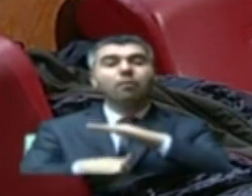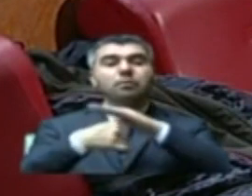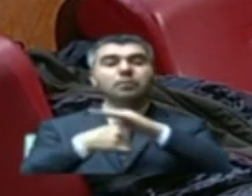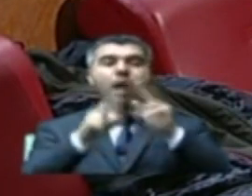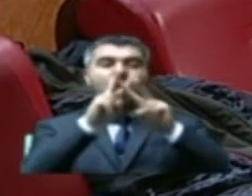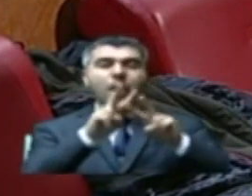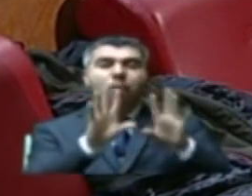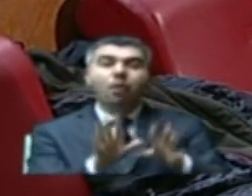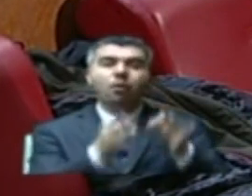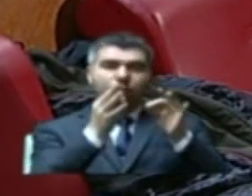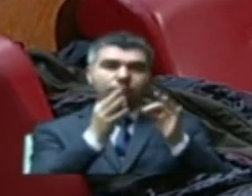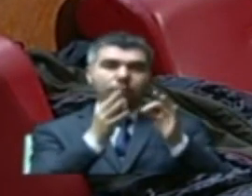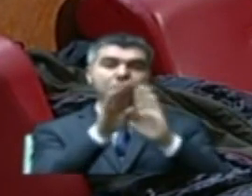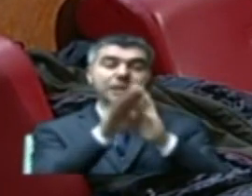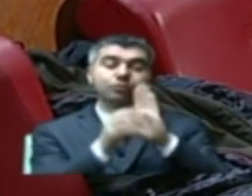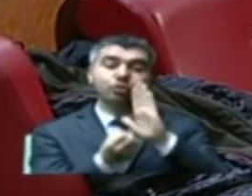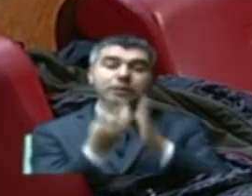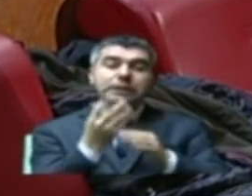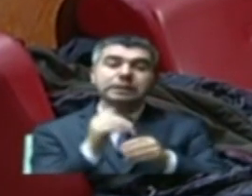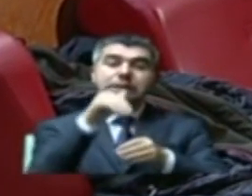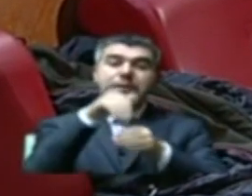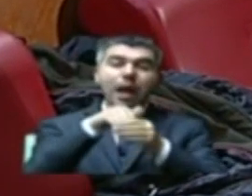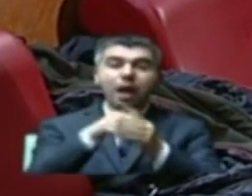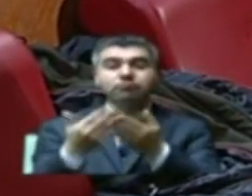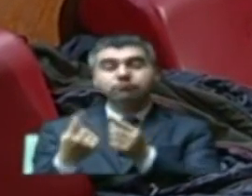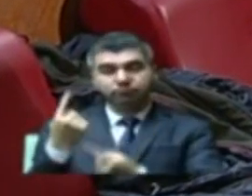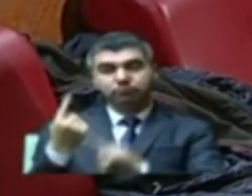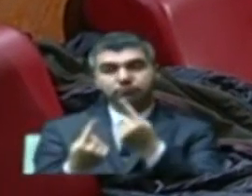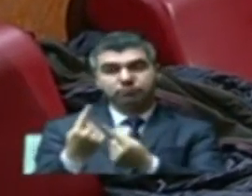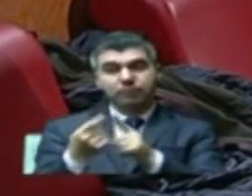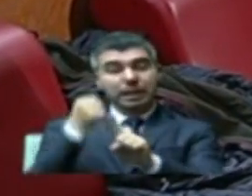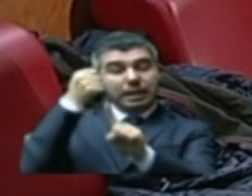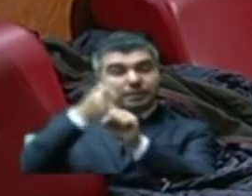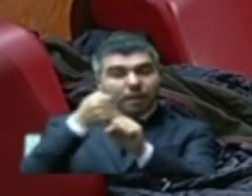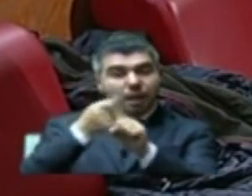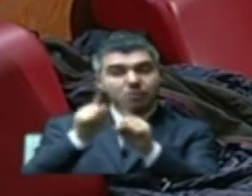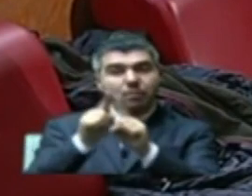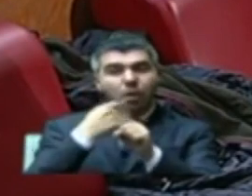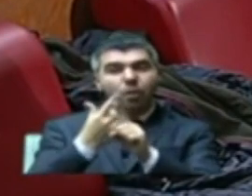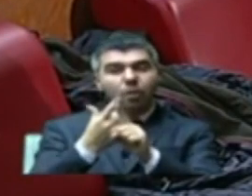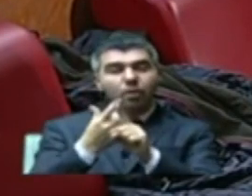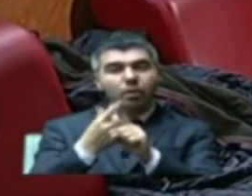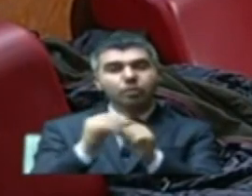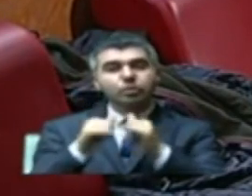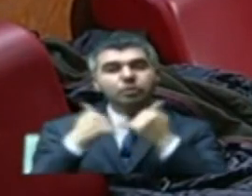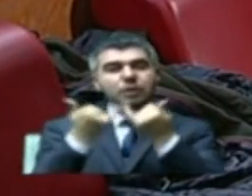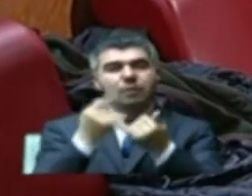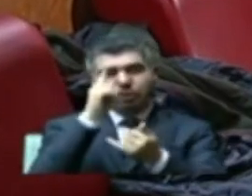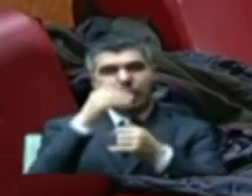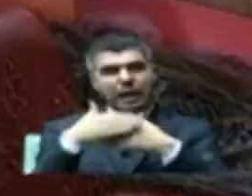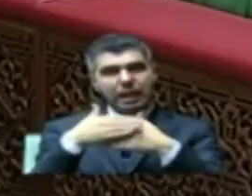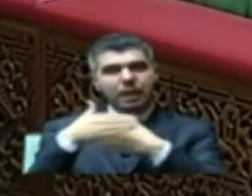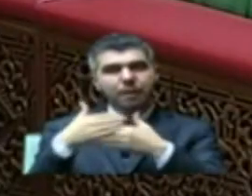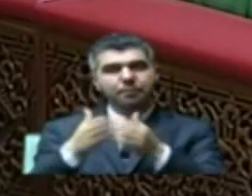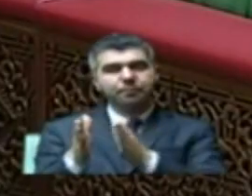العموميه باش يقوم بالدور الحقيقي ديالو، ولا حديث عن اصلاح الوظيفه العموميه بدون مجلس اعلى اللي غينعقد قريبا. وشكرا السيد